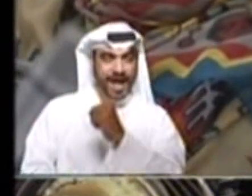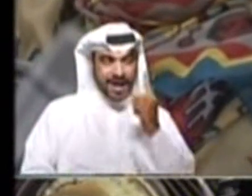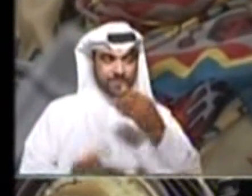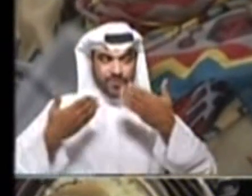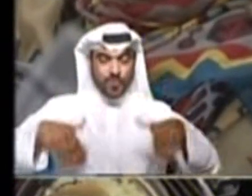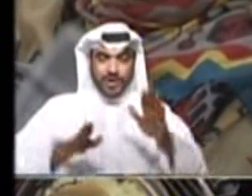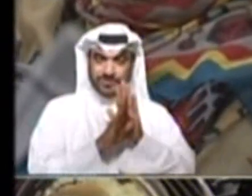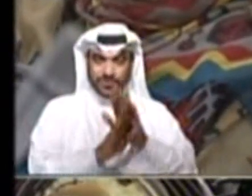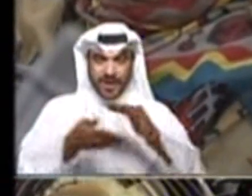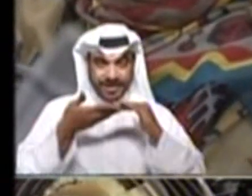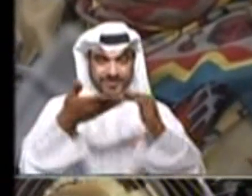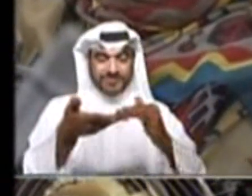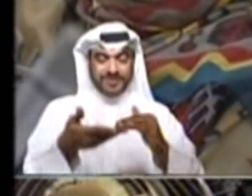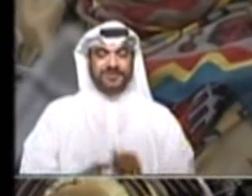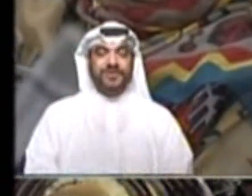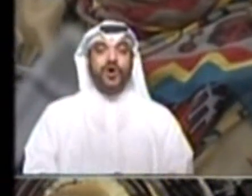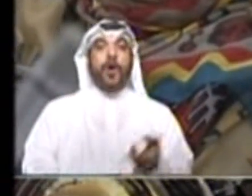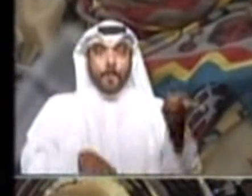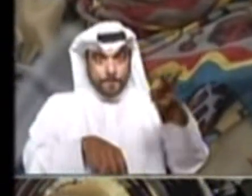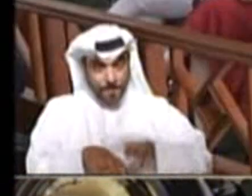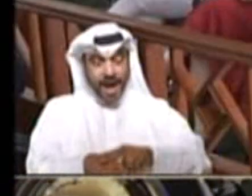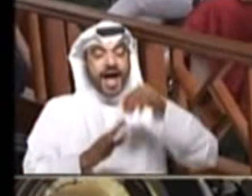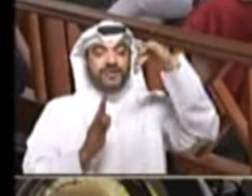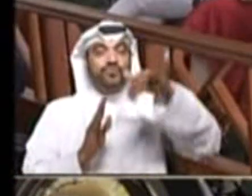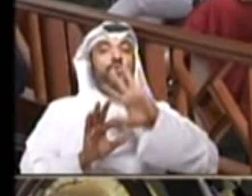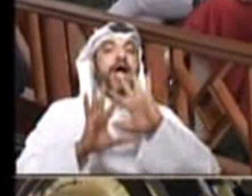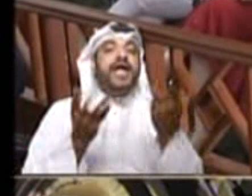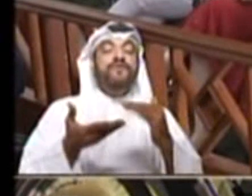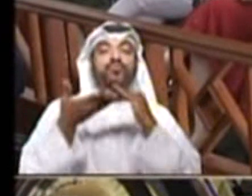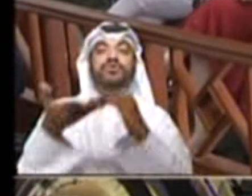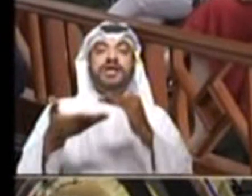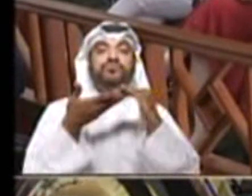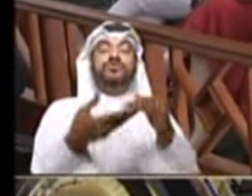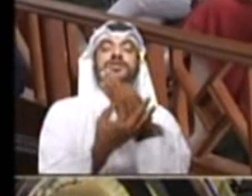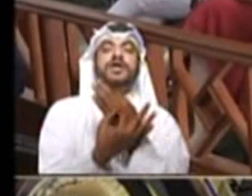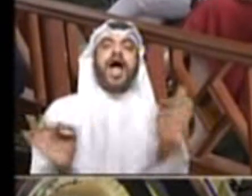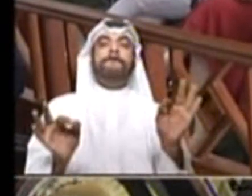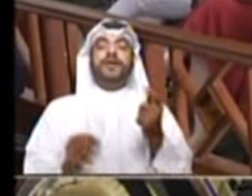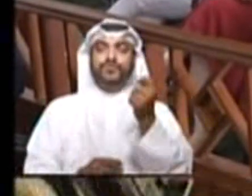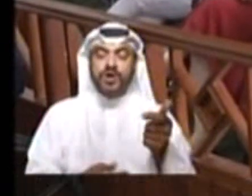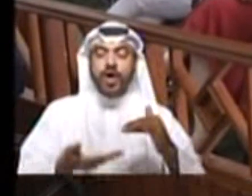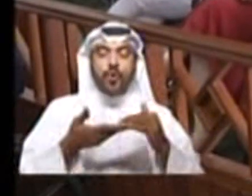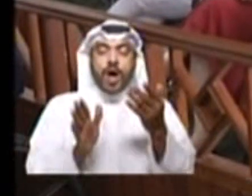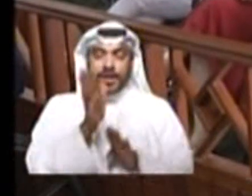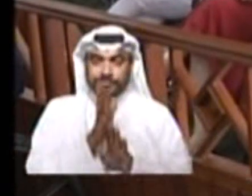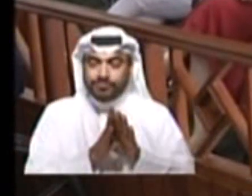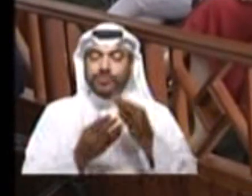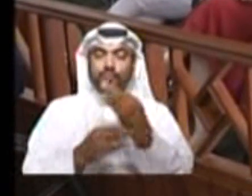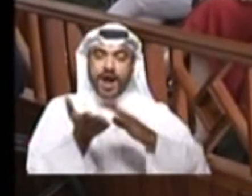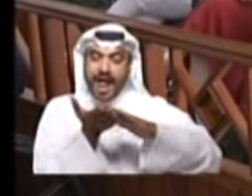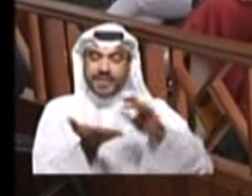من خلال قانون المعاقين وما يتضمنه من تسهيلات معنوية ومادية وخدماتية